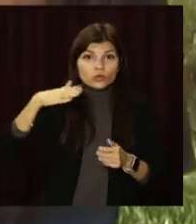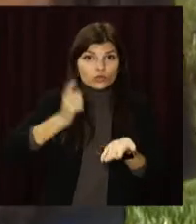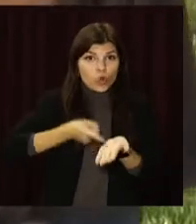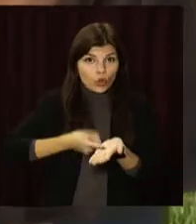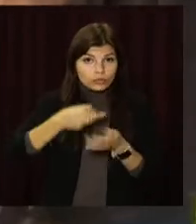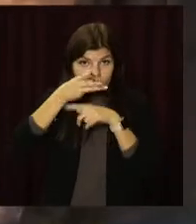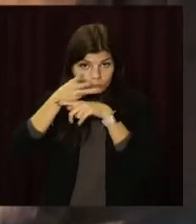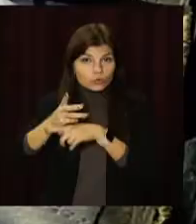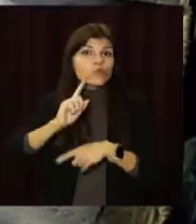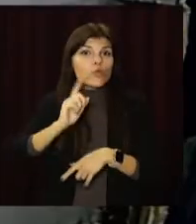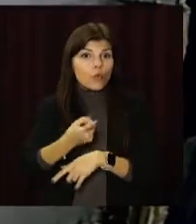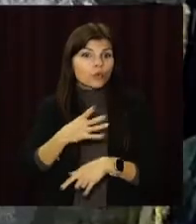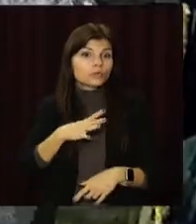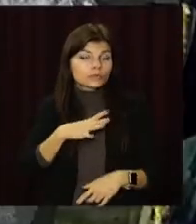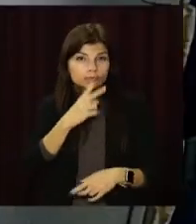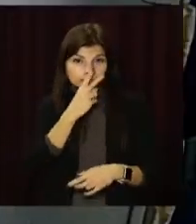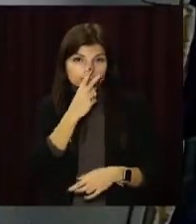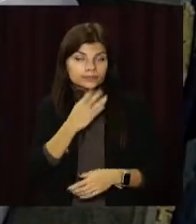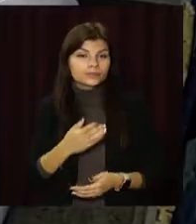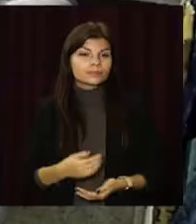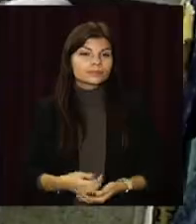який витратив цілий рік.